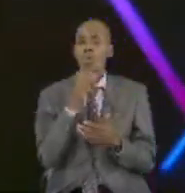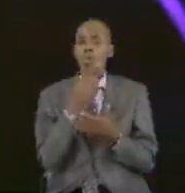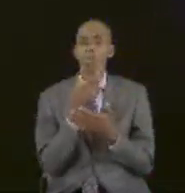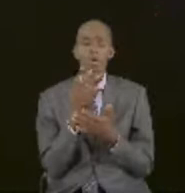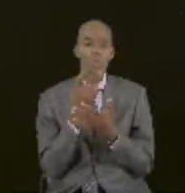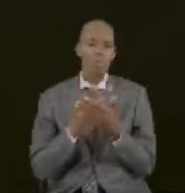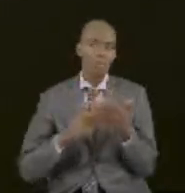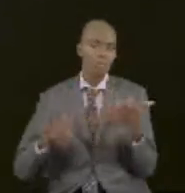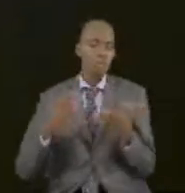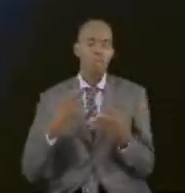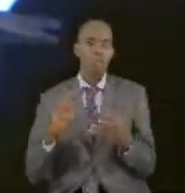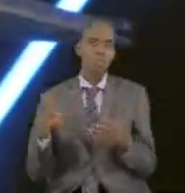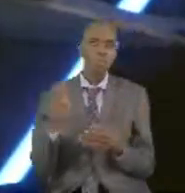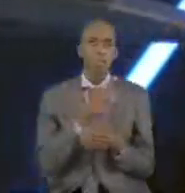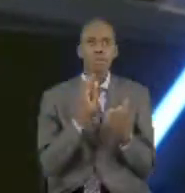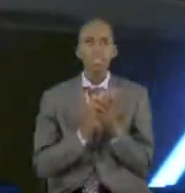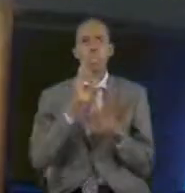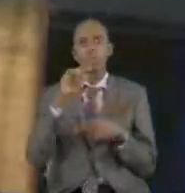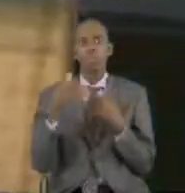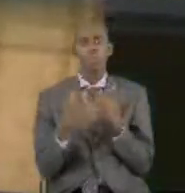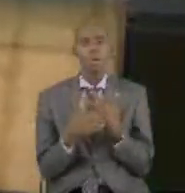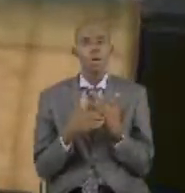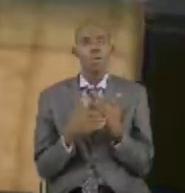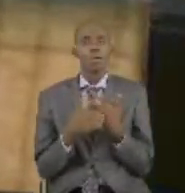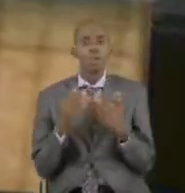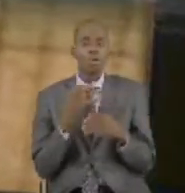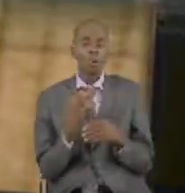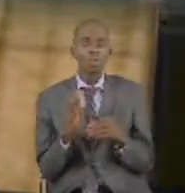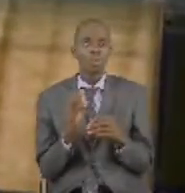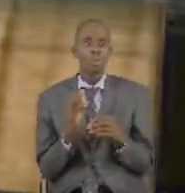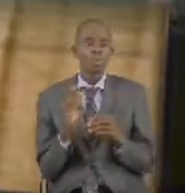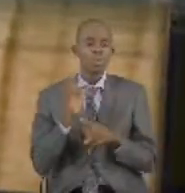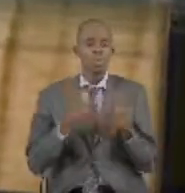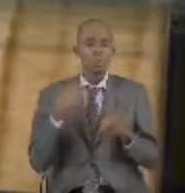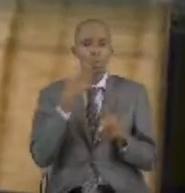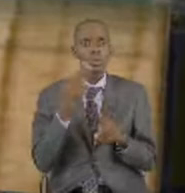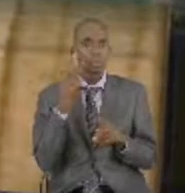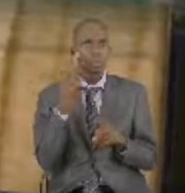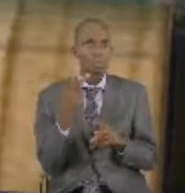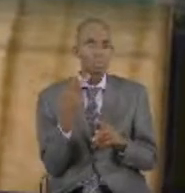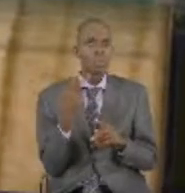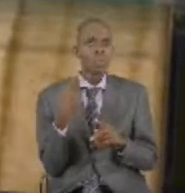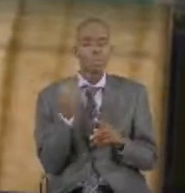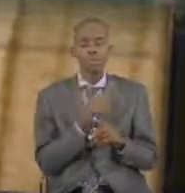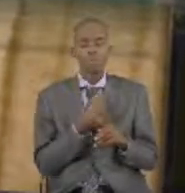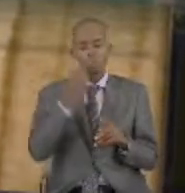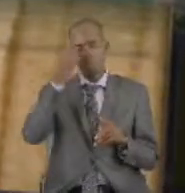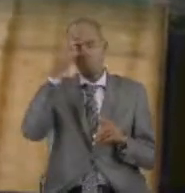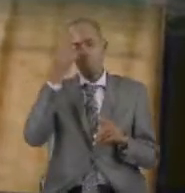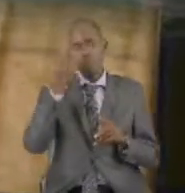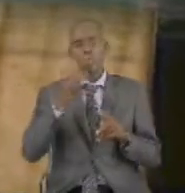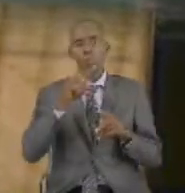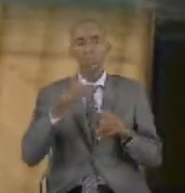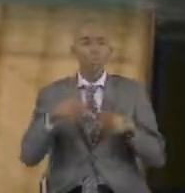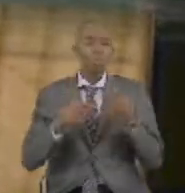pour la perdition mais de ceux qui pour suivre de ce qu'ils percevaient de ceux qui ont la foi qui percerait